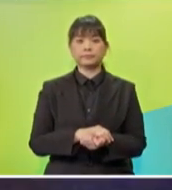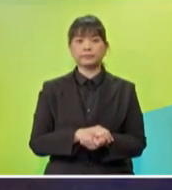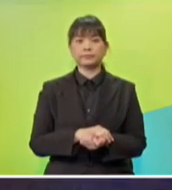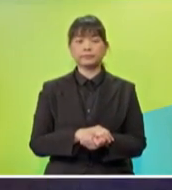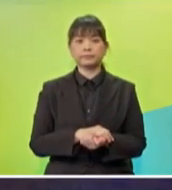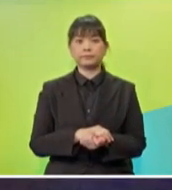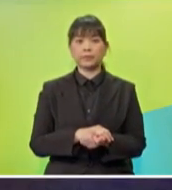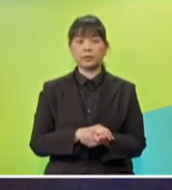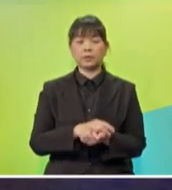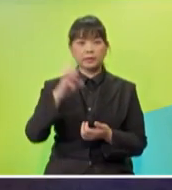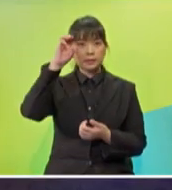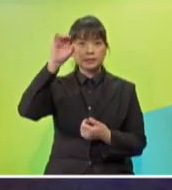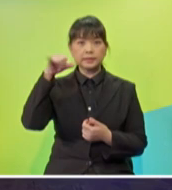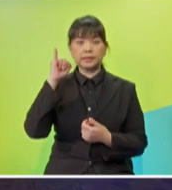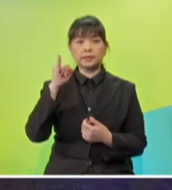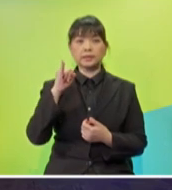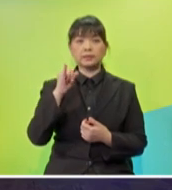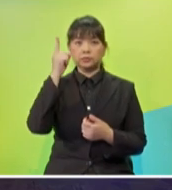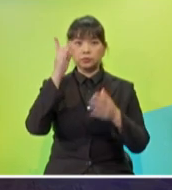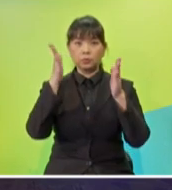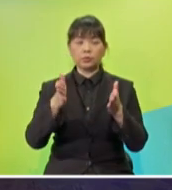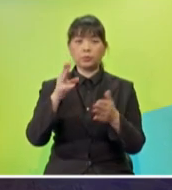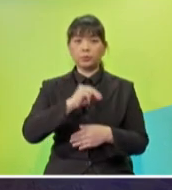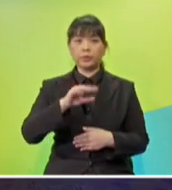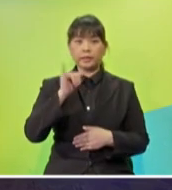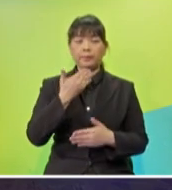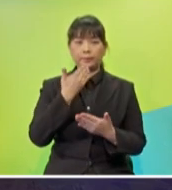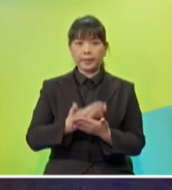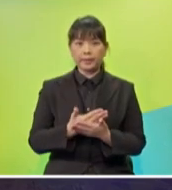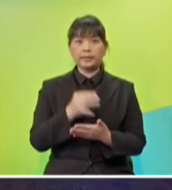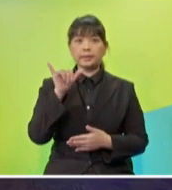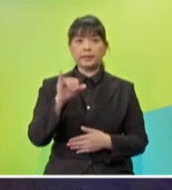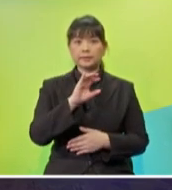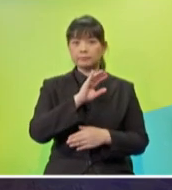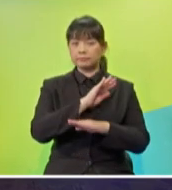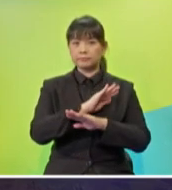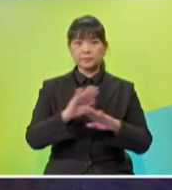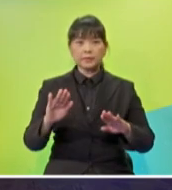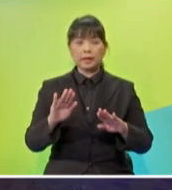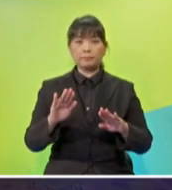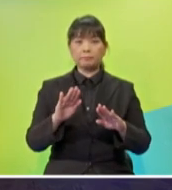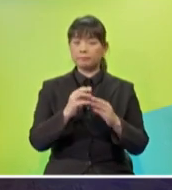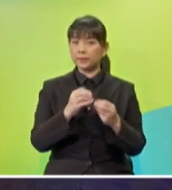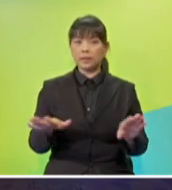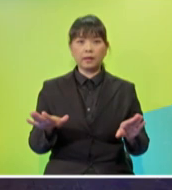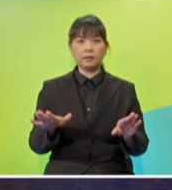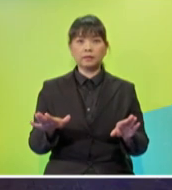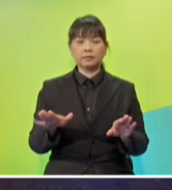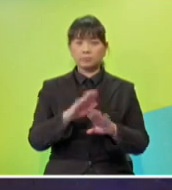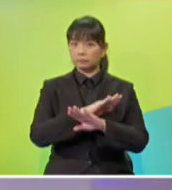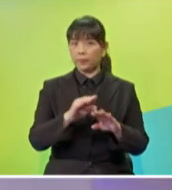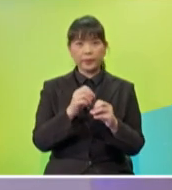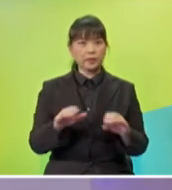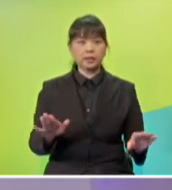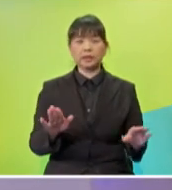anak murid murid yang baik tidak pernah bonting sekolah memang bebas masalah